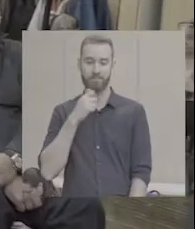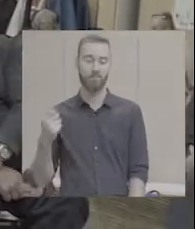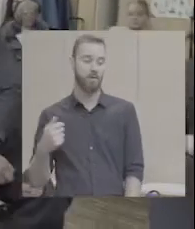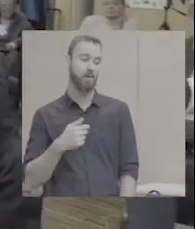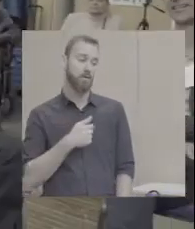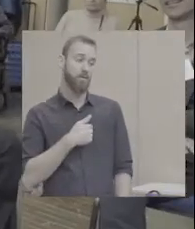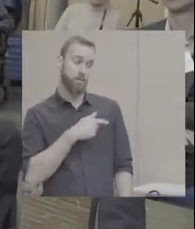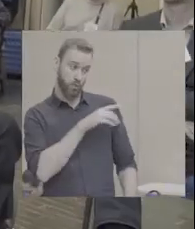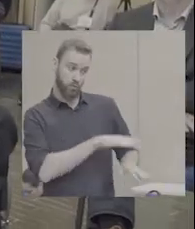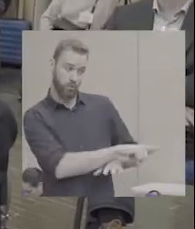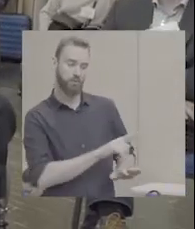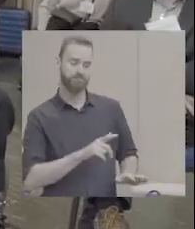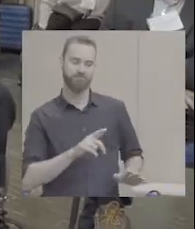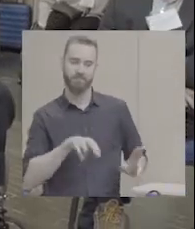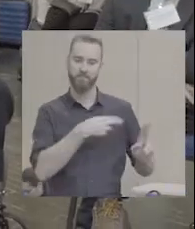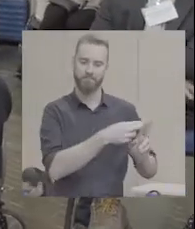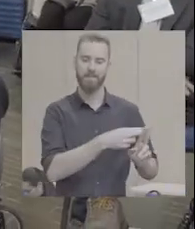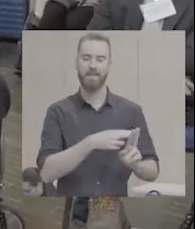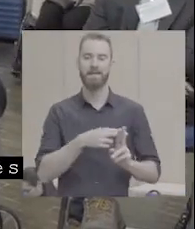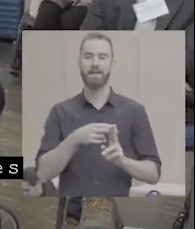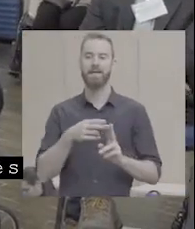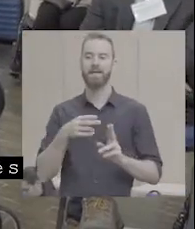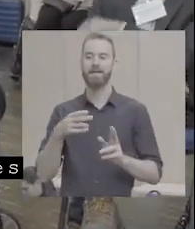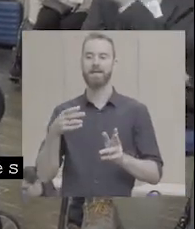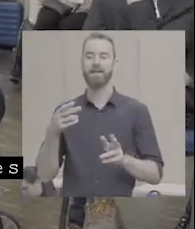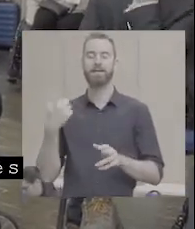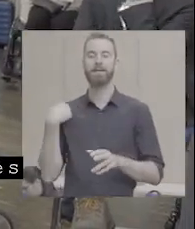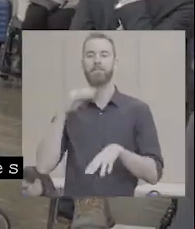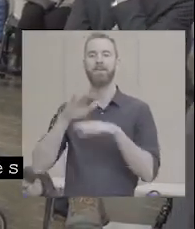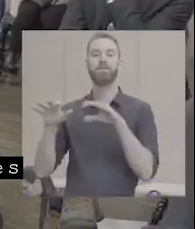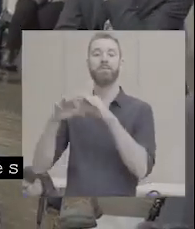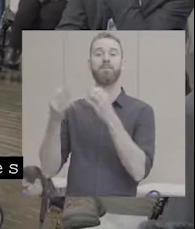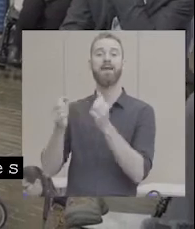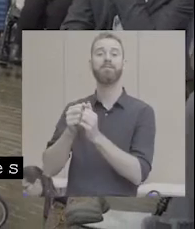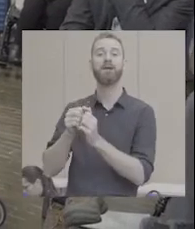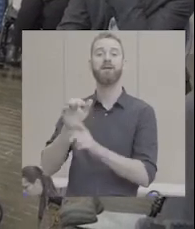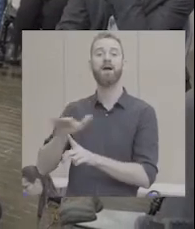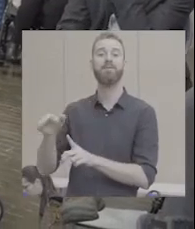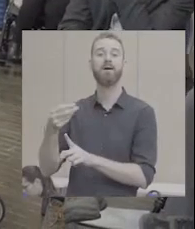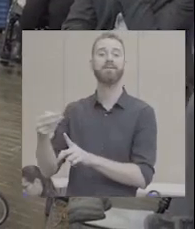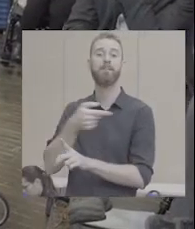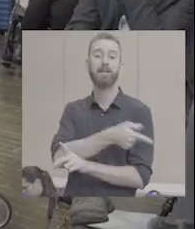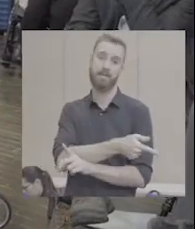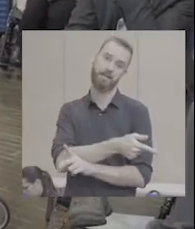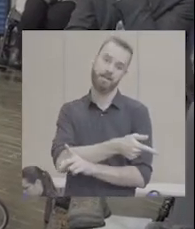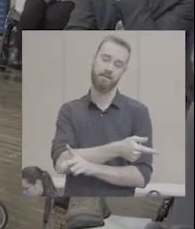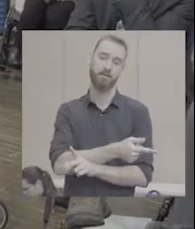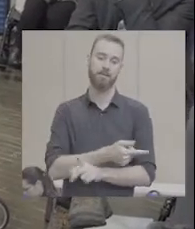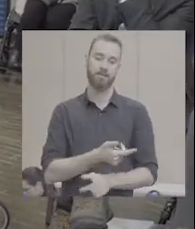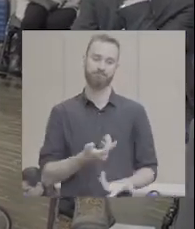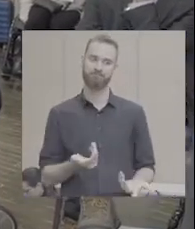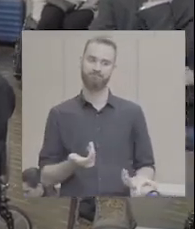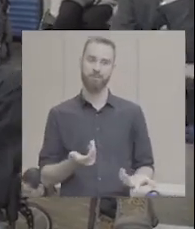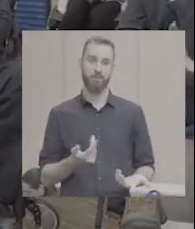Je peux réagir, effectivement. Je pense que dans les propos, quand on parlait de famille avec enfants handicapés, mais de notre côté, on